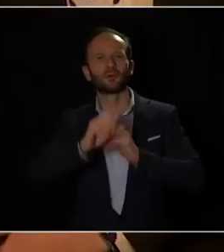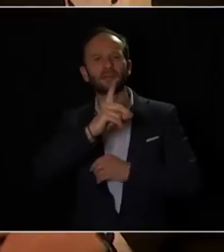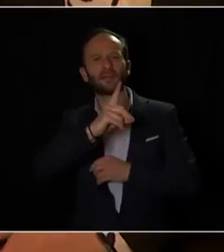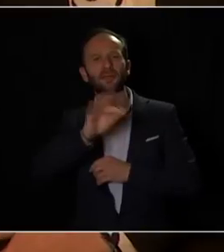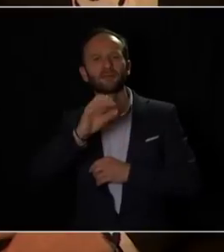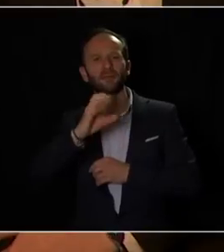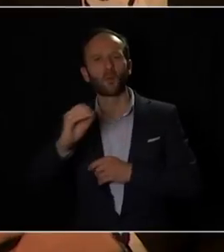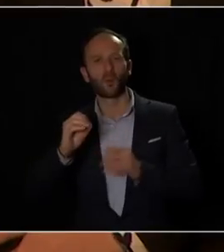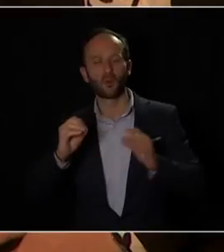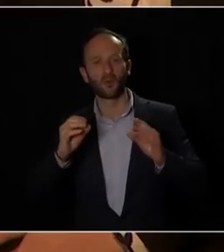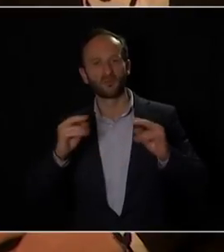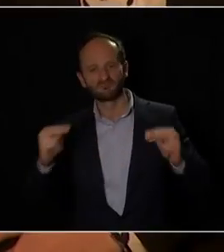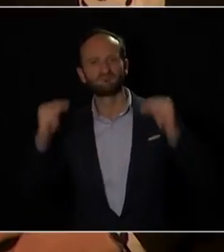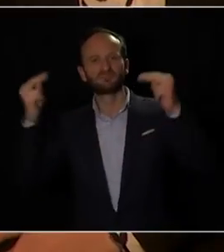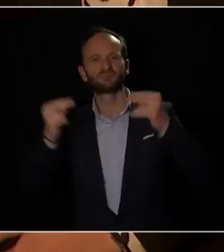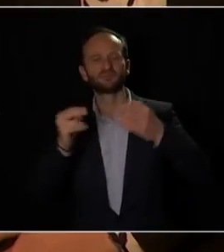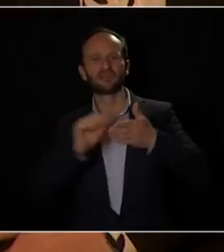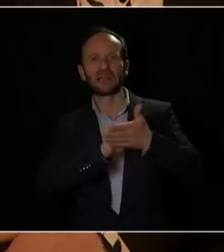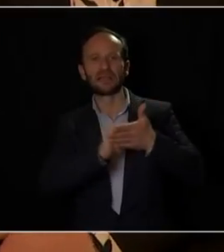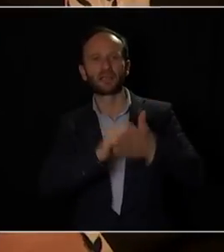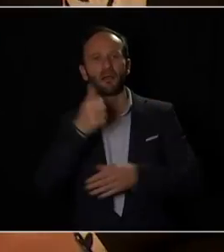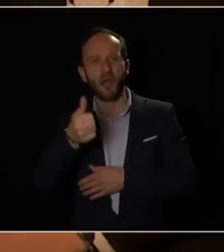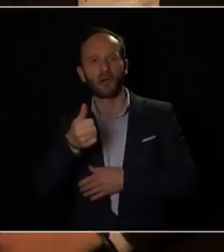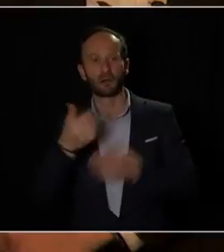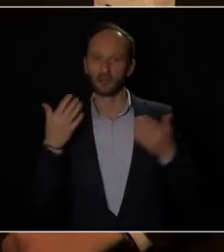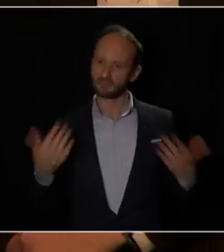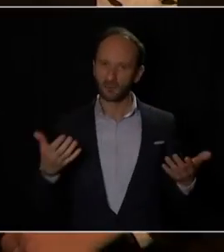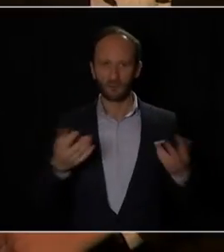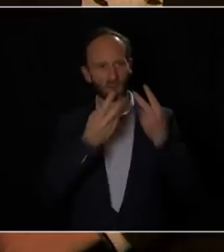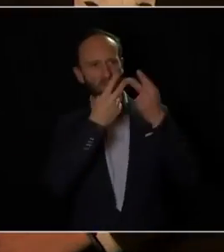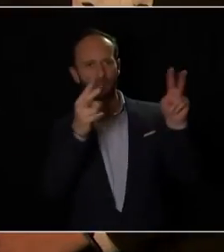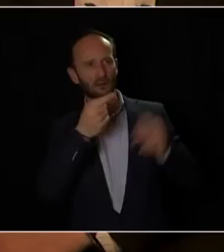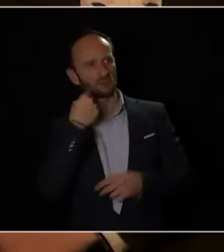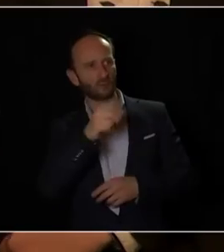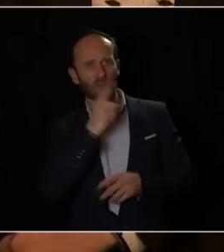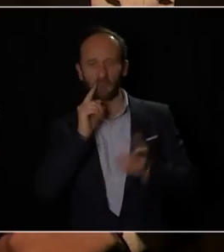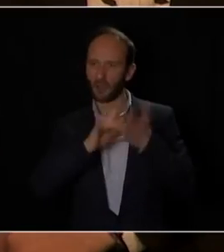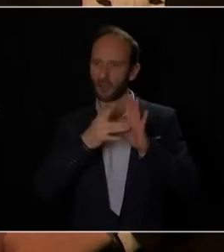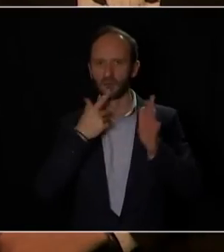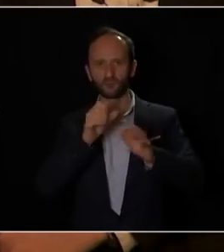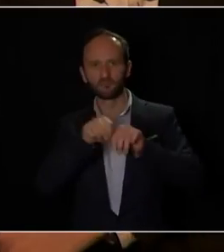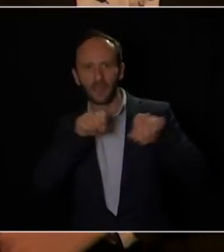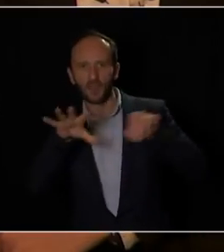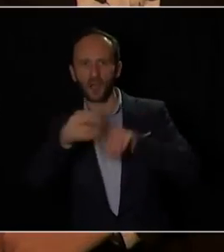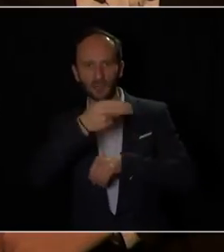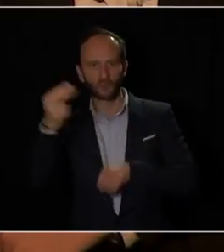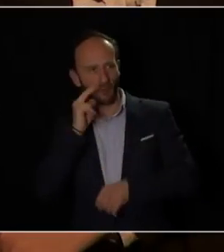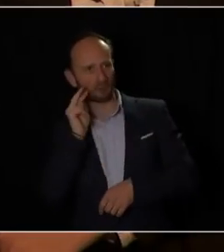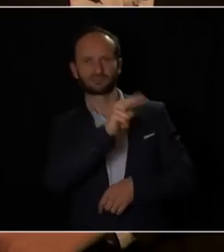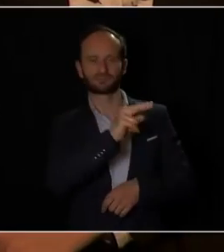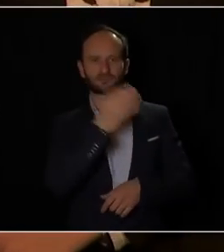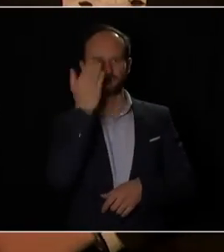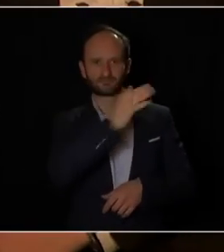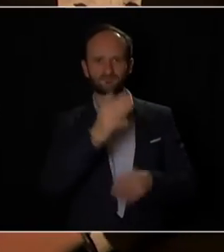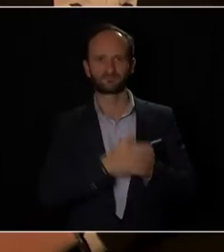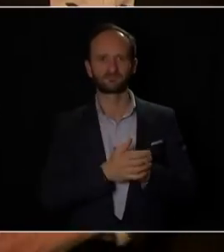1, grâce à laquelle notre ville bénéficie d'une visibilité exceptionnelle dans les médias nationaux. Merci pour